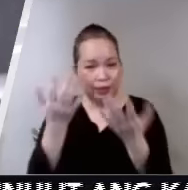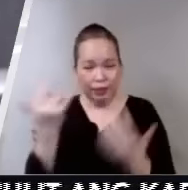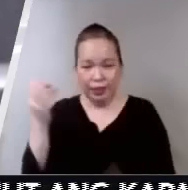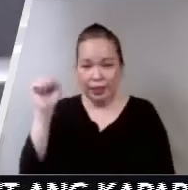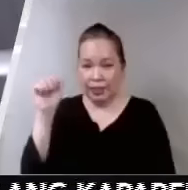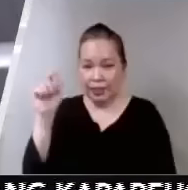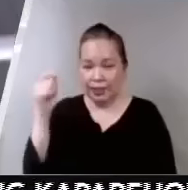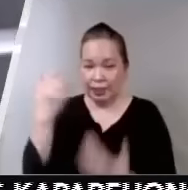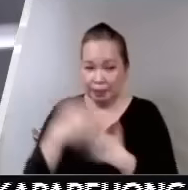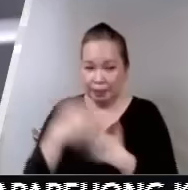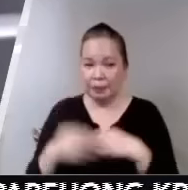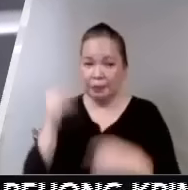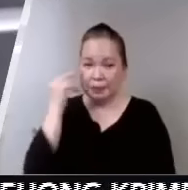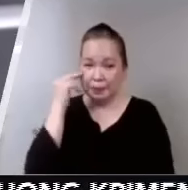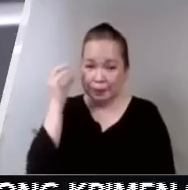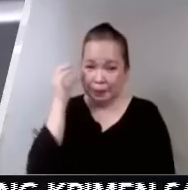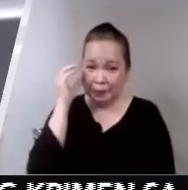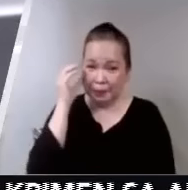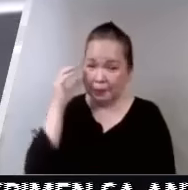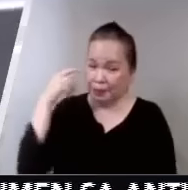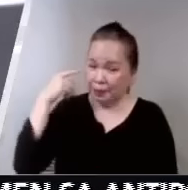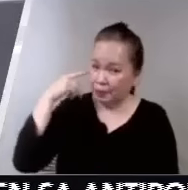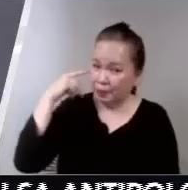si Nelson Canlas. Pia Ivan?